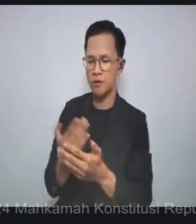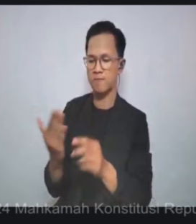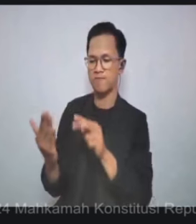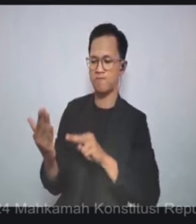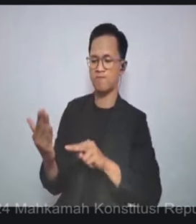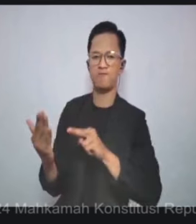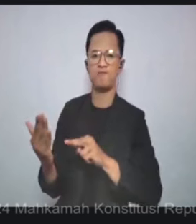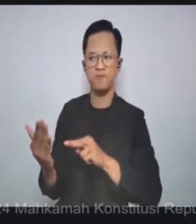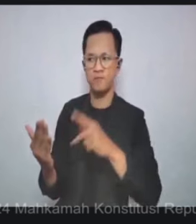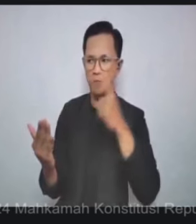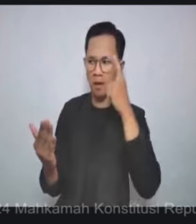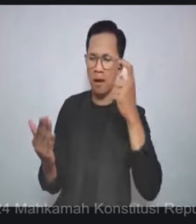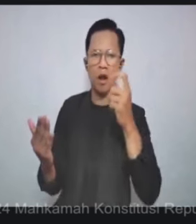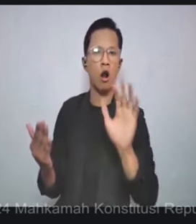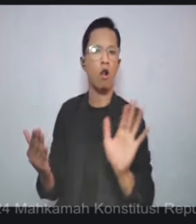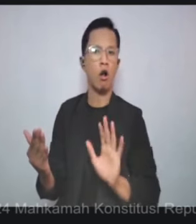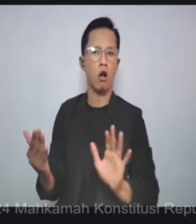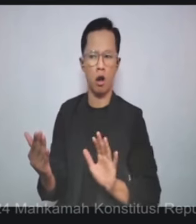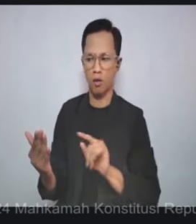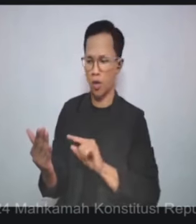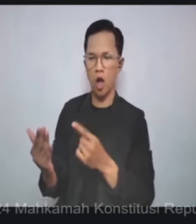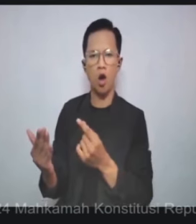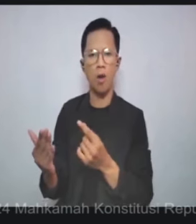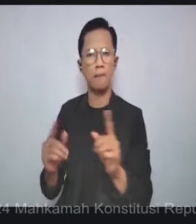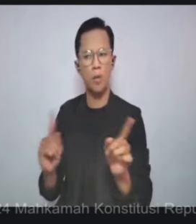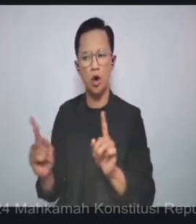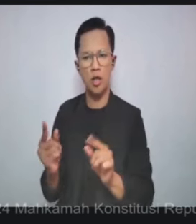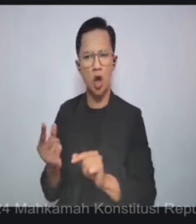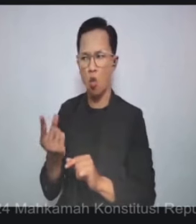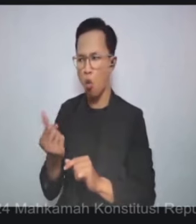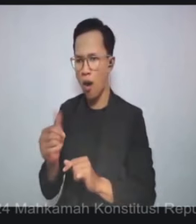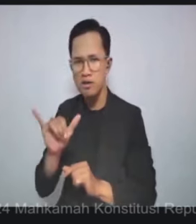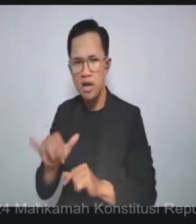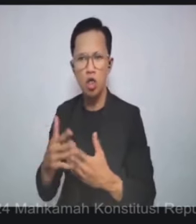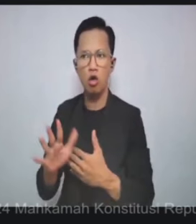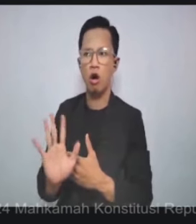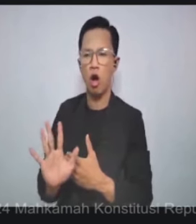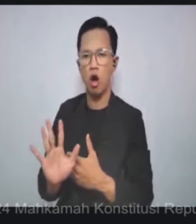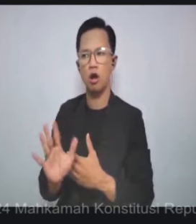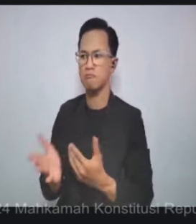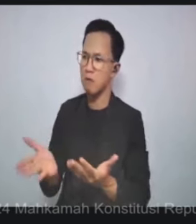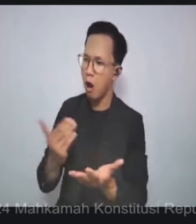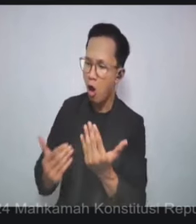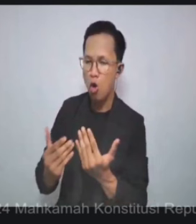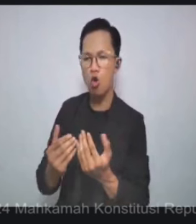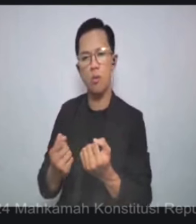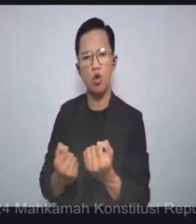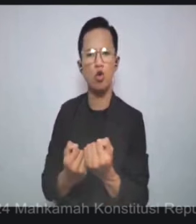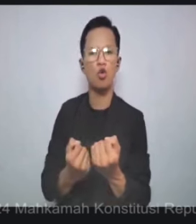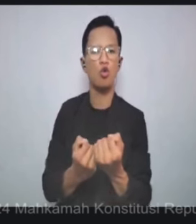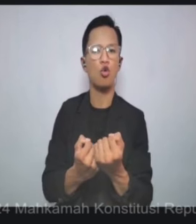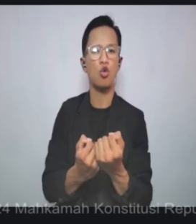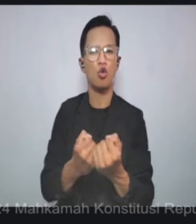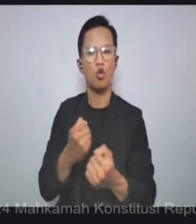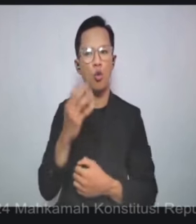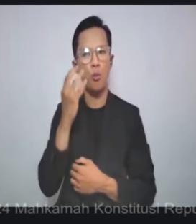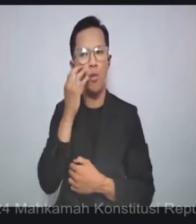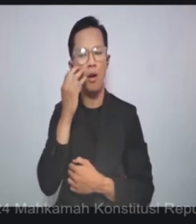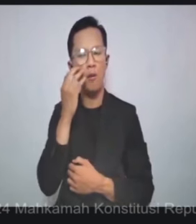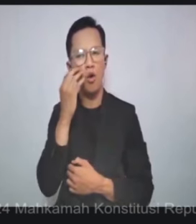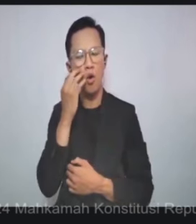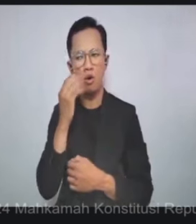video dimaksud adalah merupakan politik uang yang mengajak orang untuk memilih praboh hanya karena ada orang yang membentangkan baju gambar Prabowo